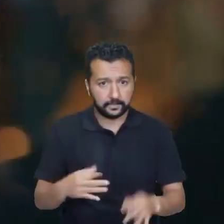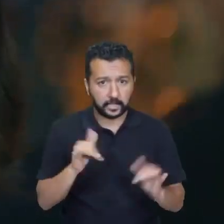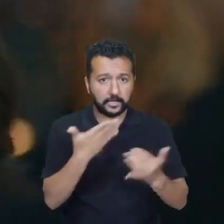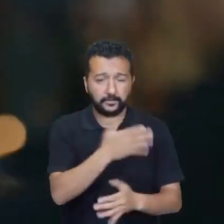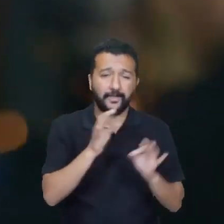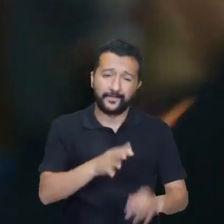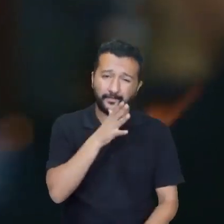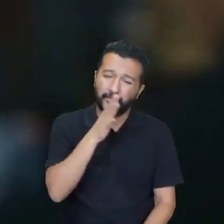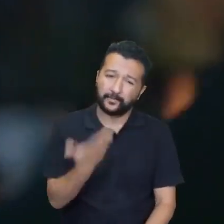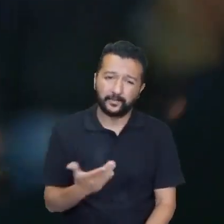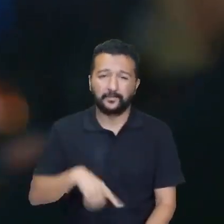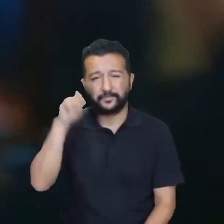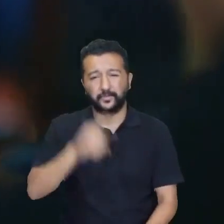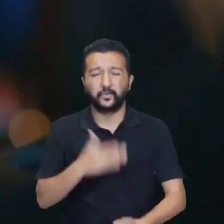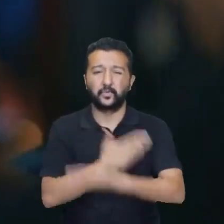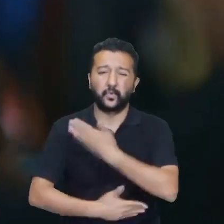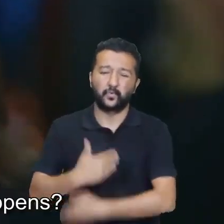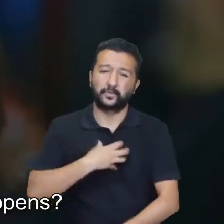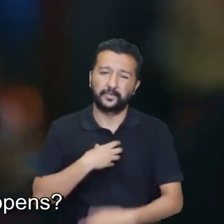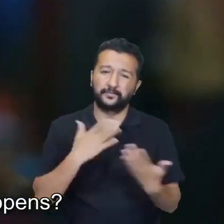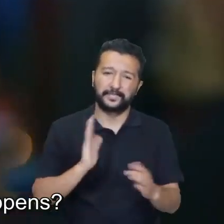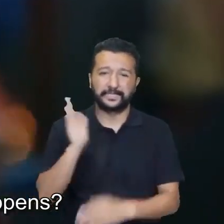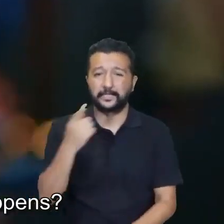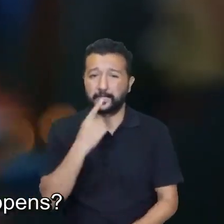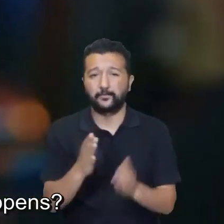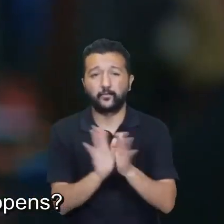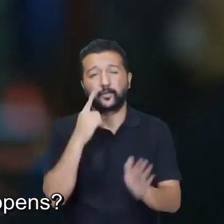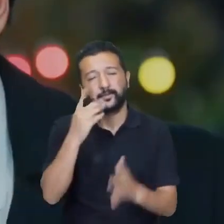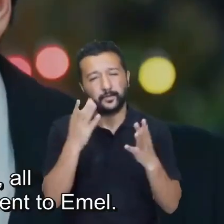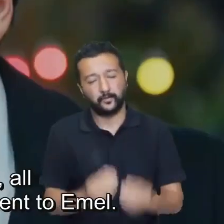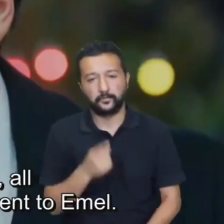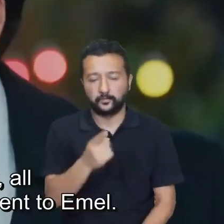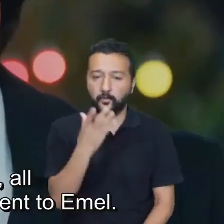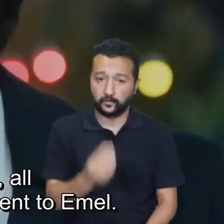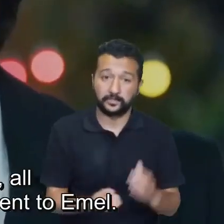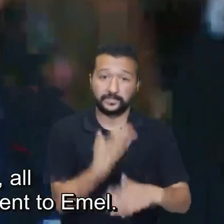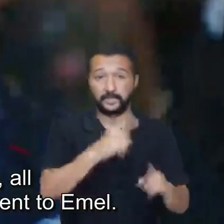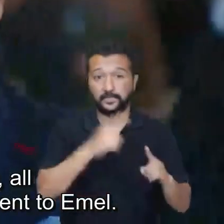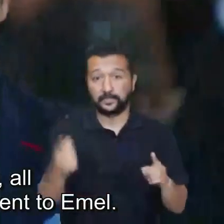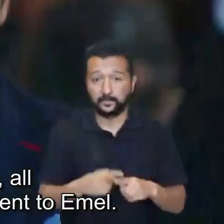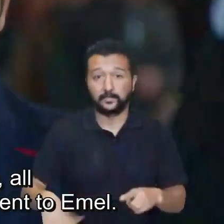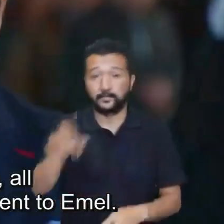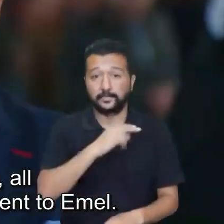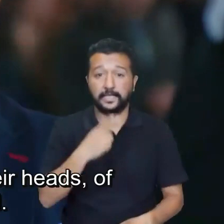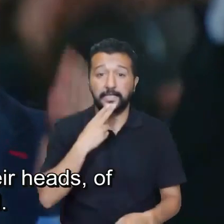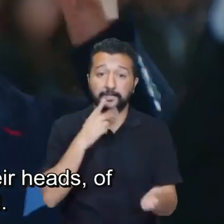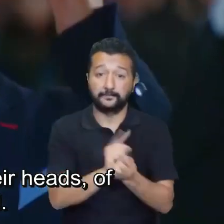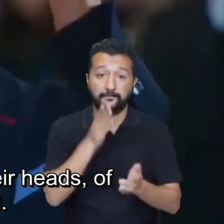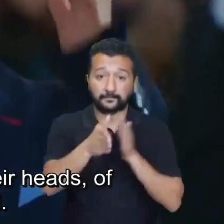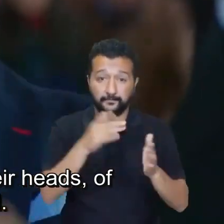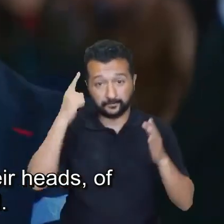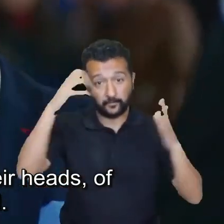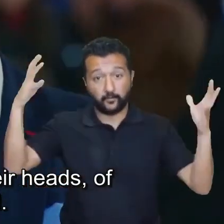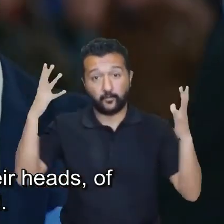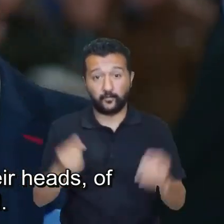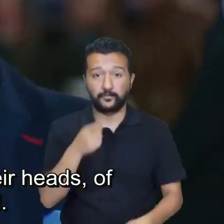eğlence. Evet, biliyorum da yorgun hissediyorum kendimi. Gideyim diyorum, kusura bakmayın, ne olur. Ya tabii sabahtan beri bütün mahallenin kadınları Emel'e gitti. Hepsinin kafasına